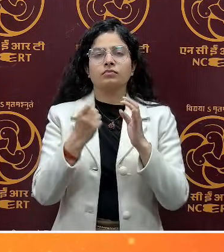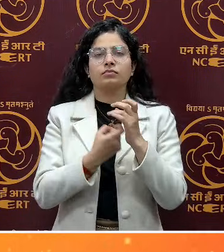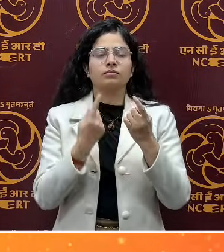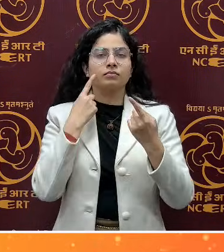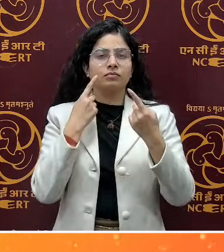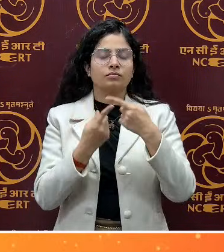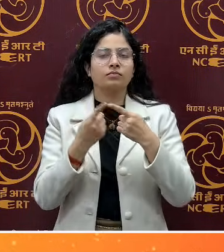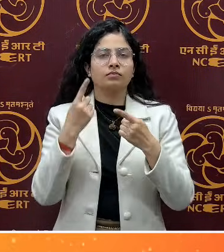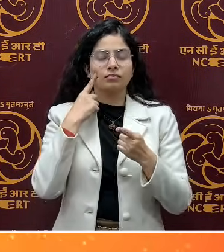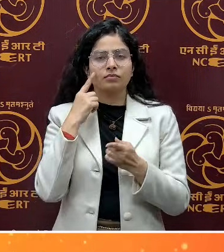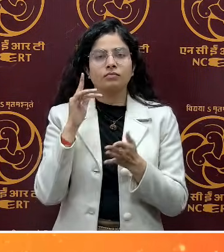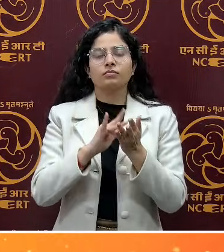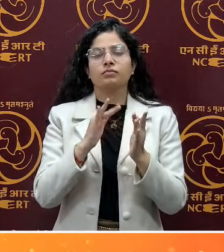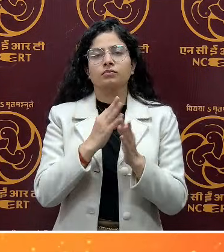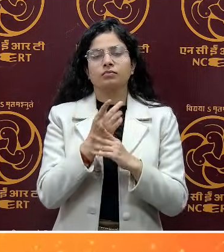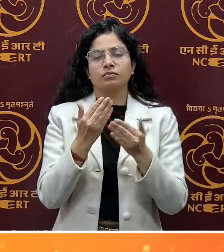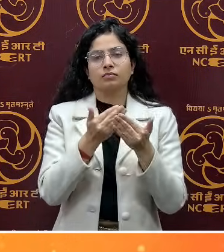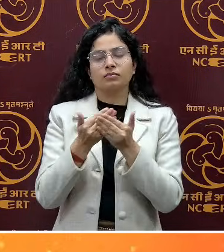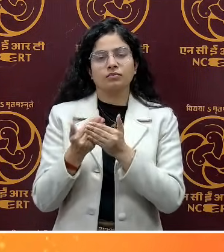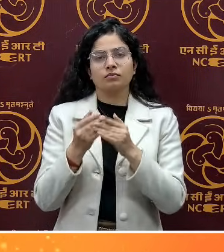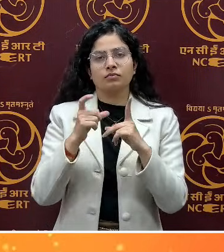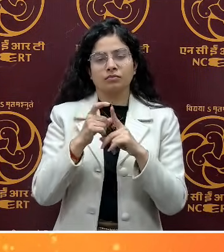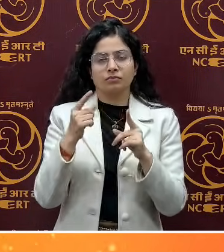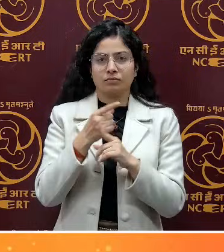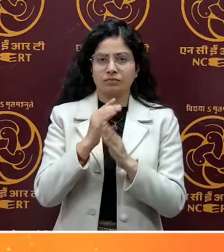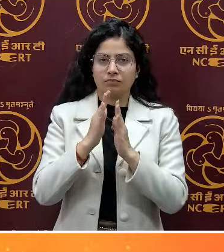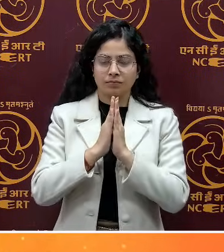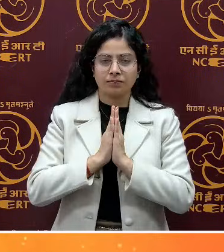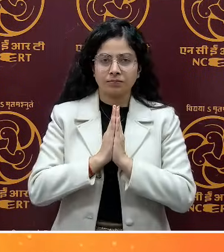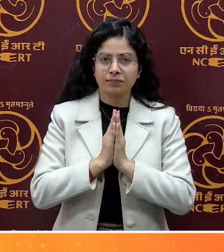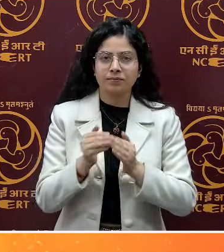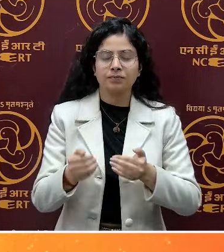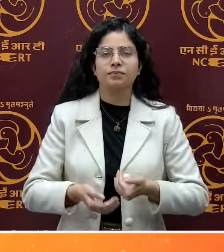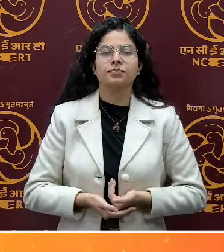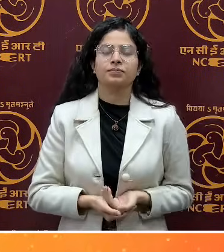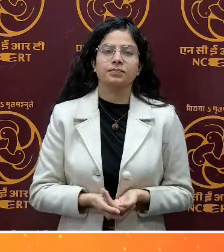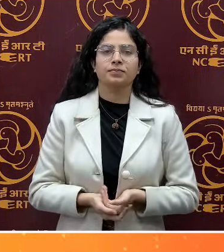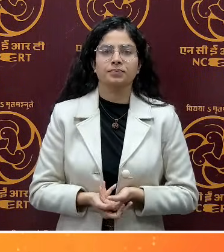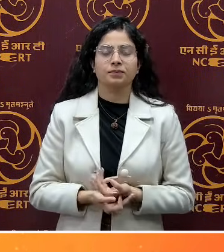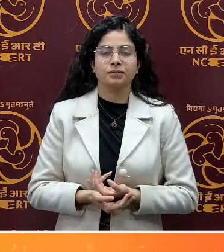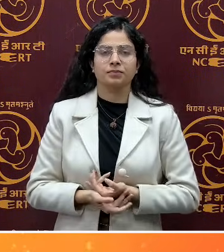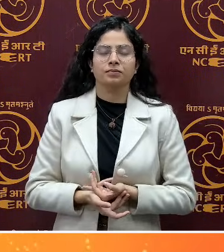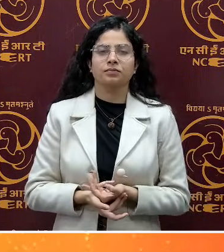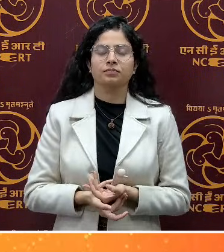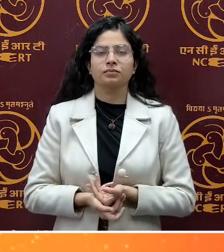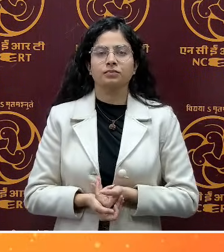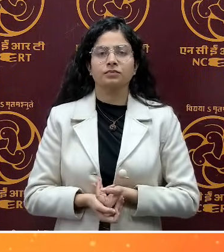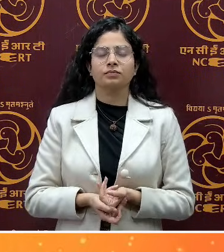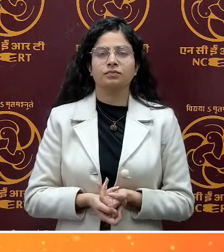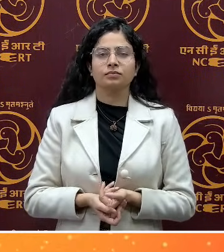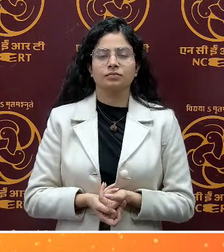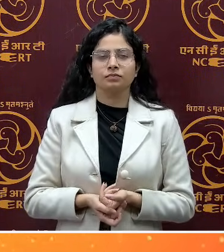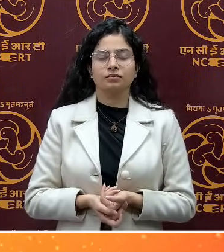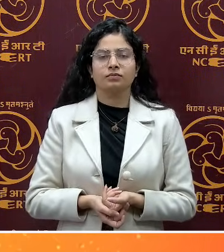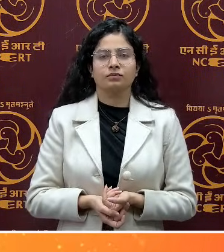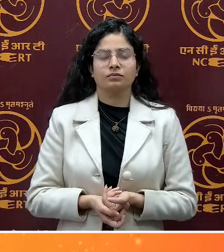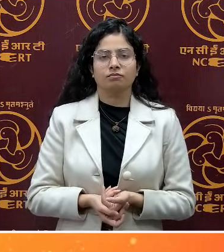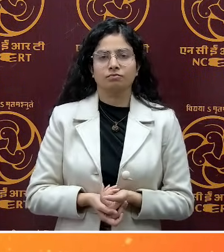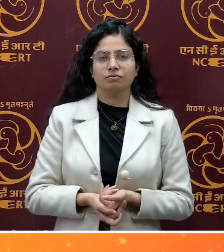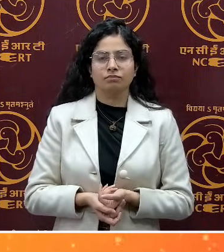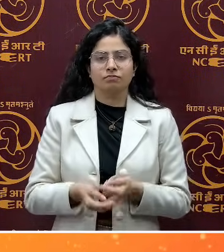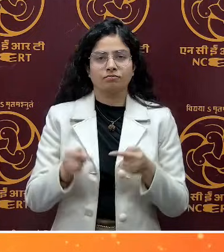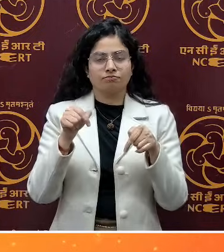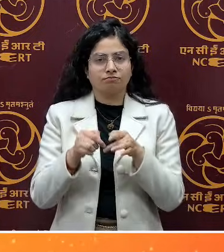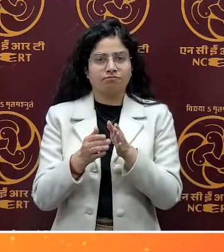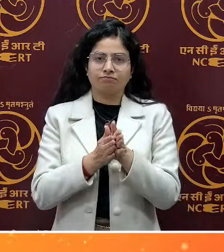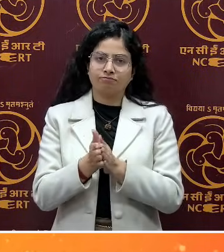from Bharati Public School, GRH Marg. Ma'am, namaskar. स्वागत करते हैं. Thank you. So ma'am, this is going to be very